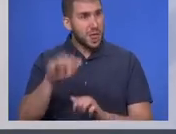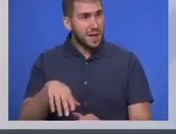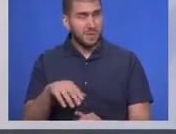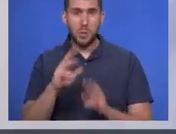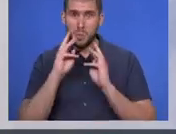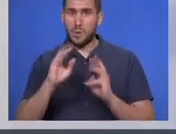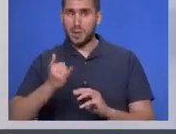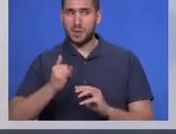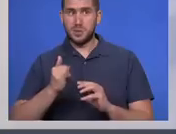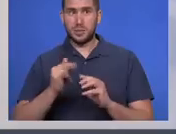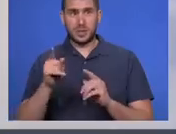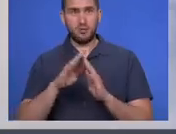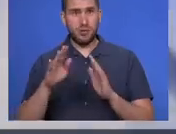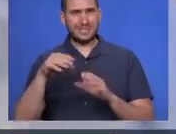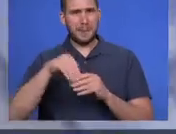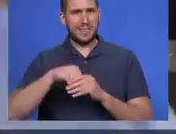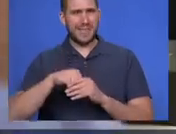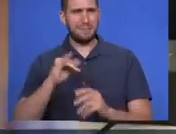כן. זה 19 מנדטים.